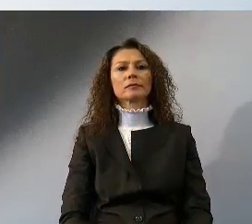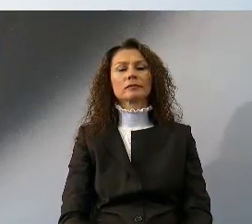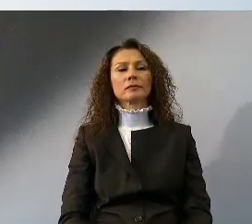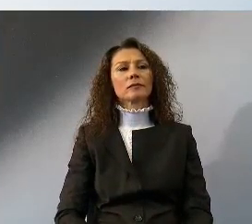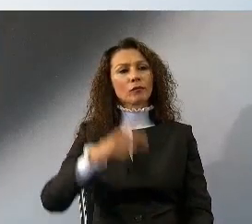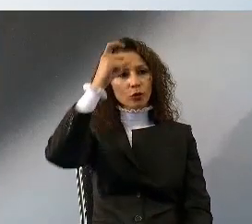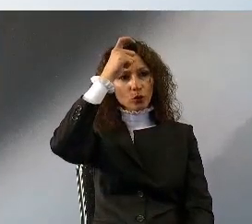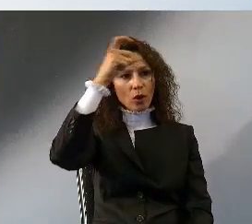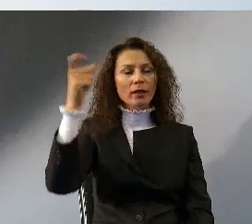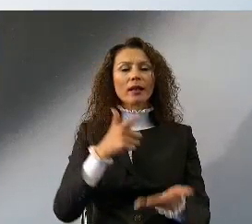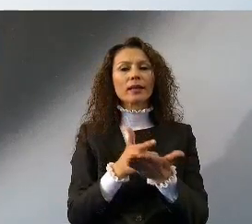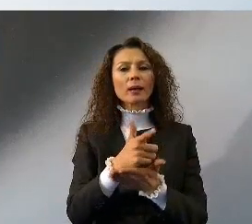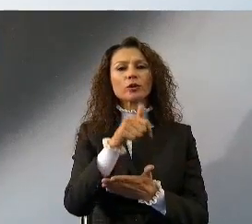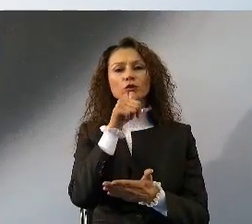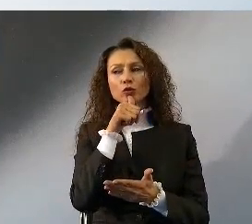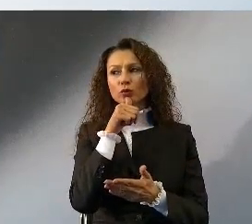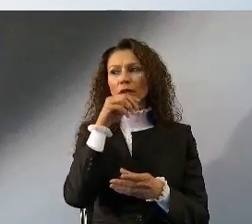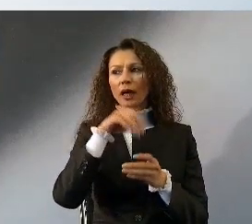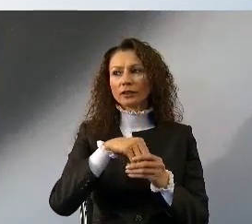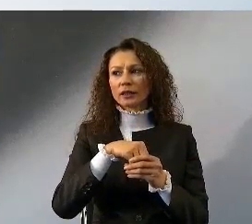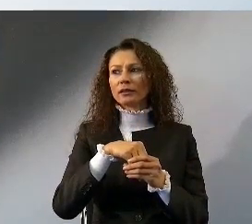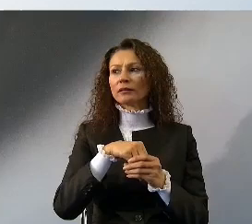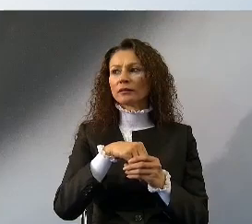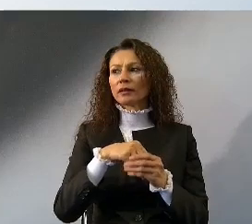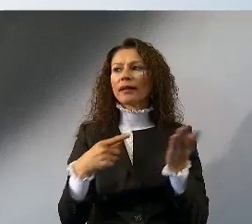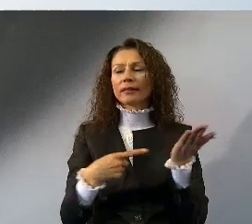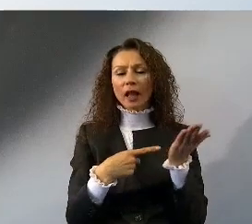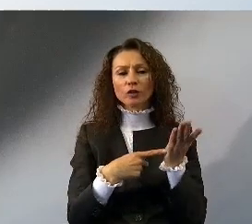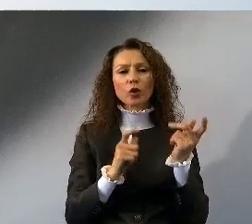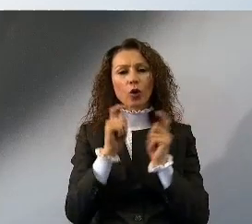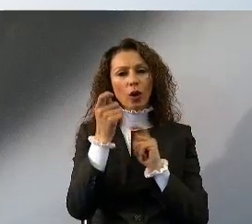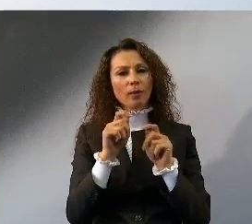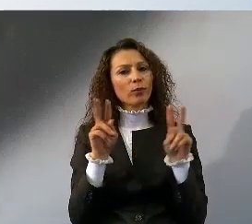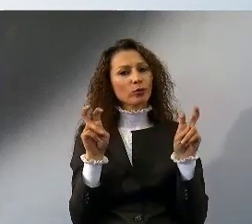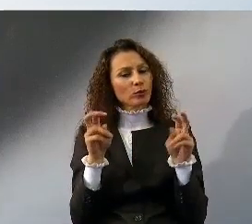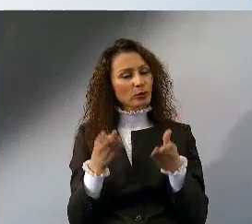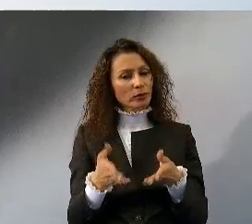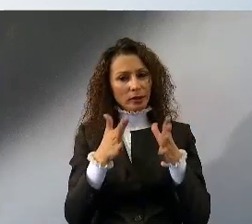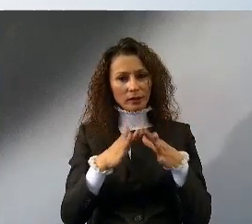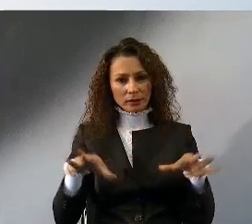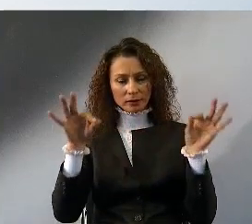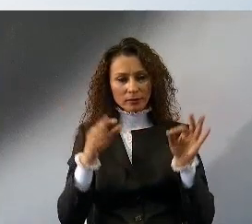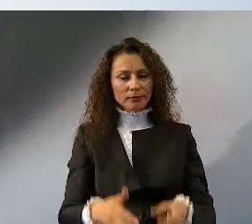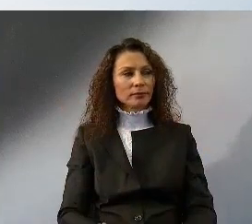Evet, Türkiye'de tarımda su kullanımı, sulama yönetimi ve teknoloji kullanımı konusunda benim hazırlığım.